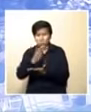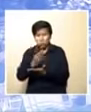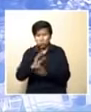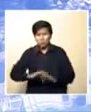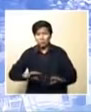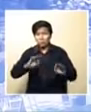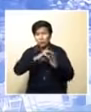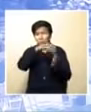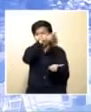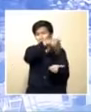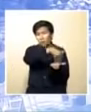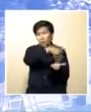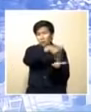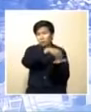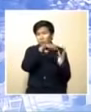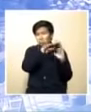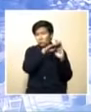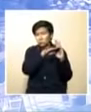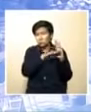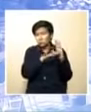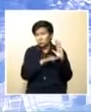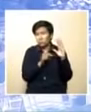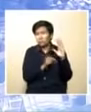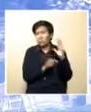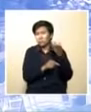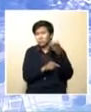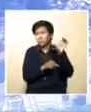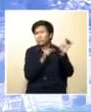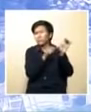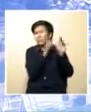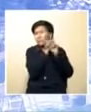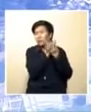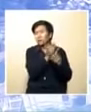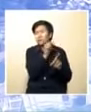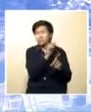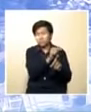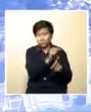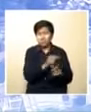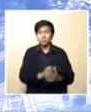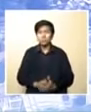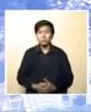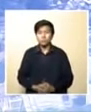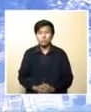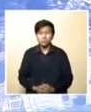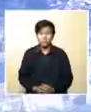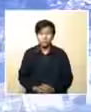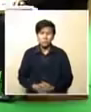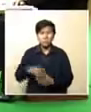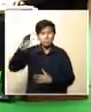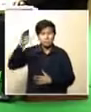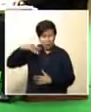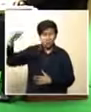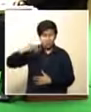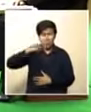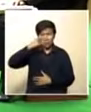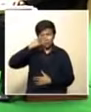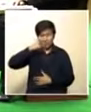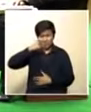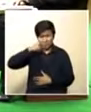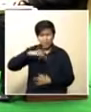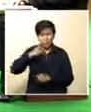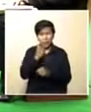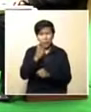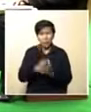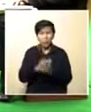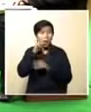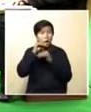าร์อาทิตย์ที่ผ่านมามีข่าวแล้วออกโทรทัศน์ของรัฐด้วยว่ากระทรวงการต่างประเทศกำลังจะจัดเครื่องบินไปรับคนไทยที่อิตาลีกลับเ